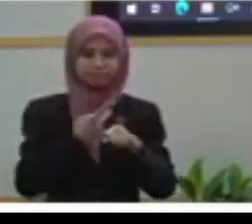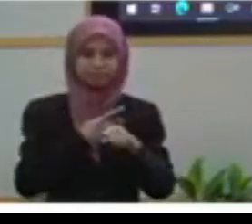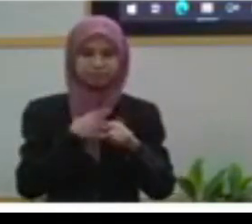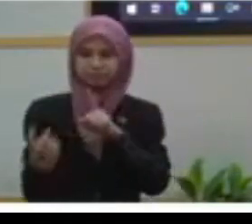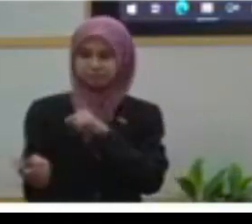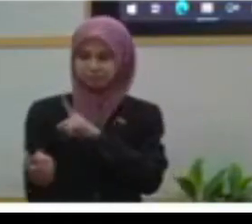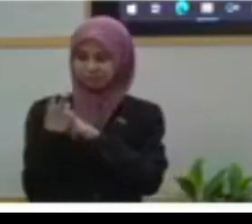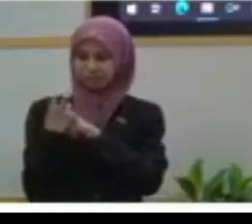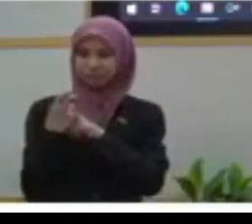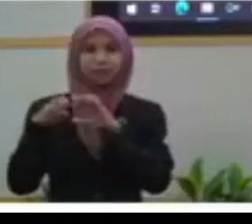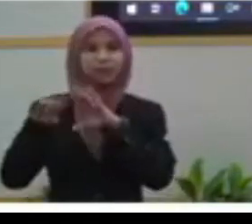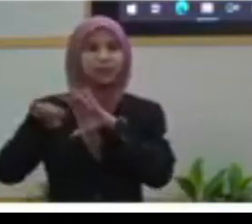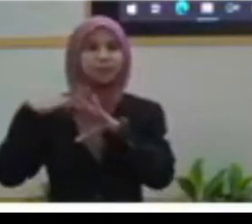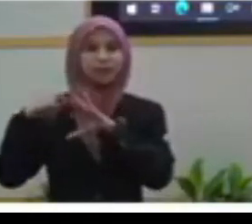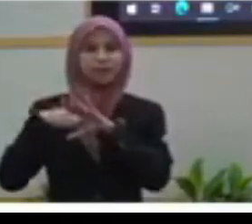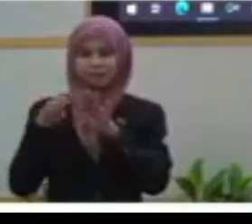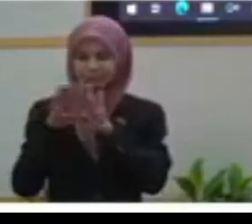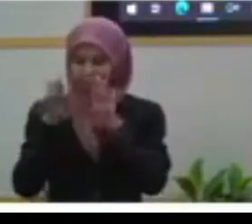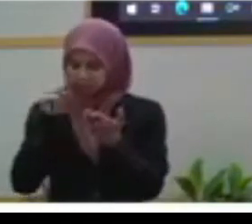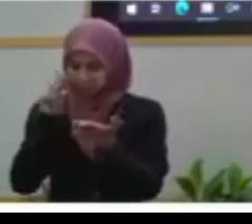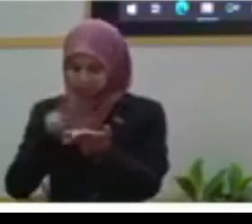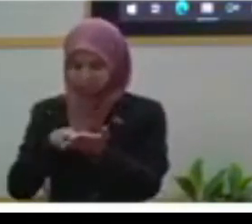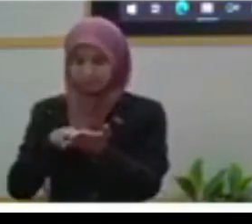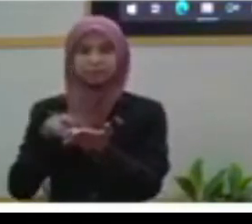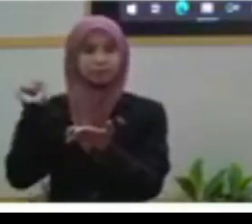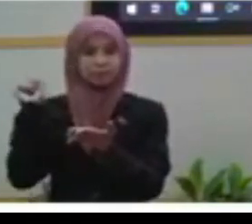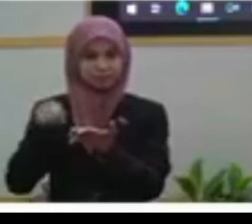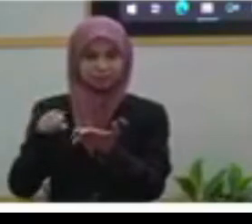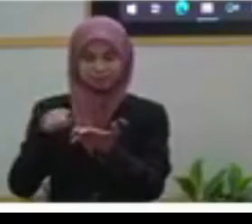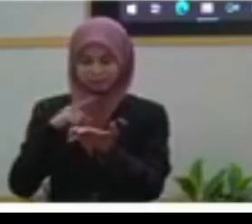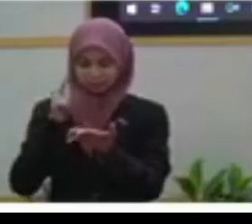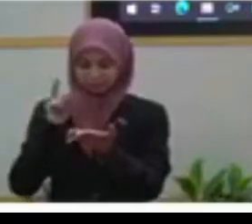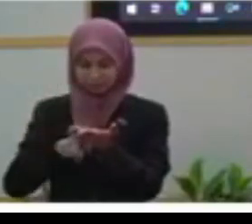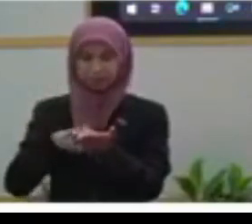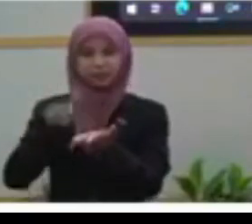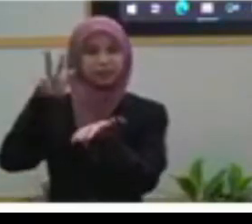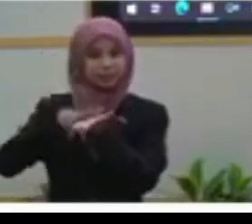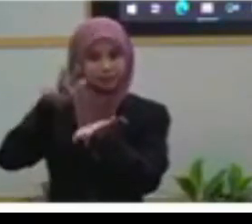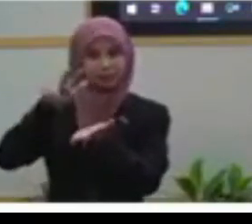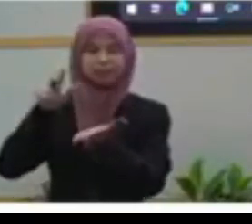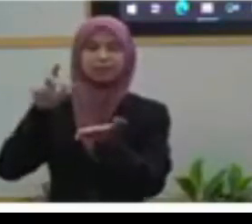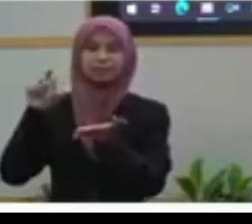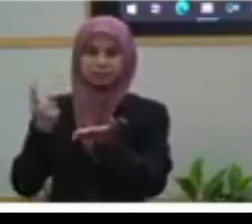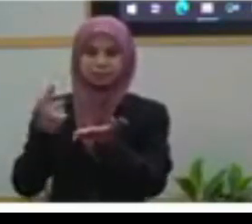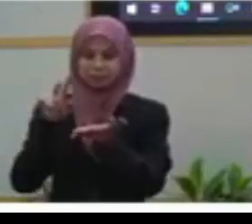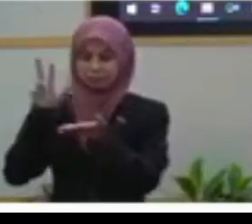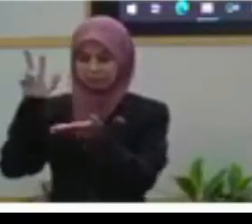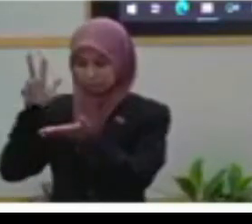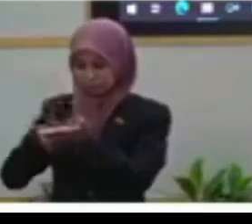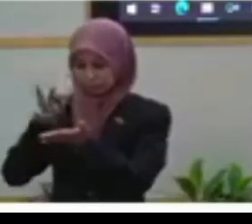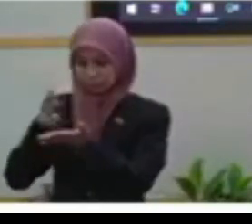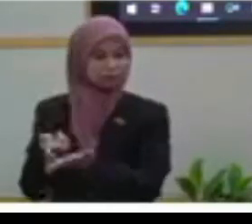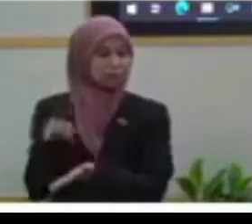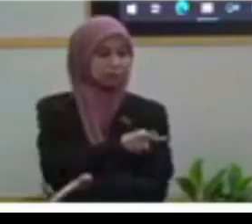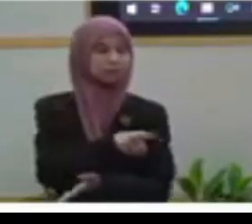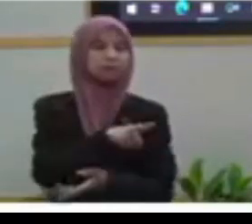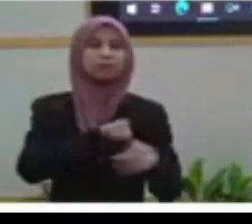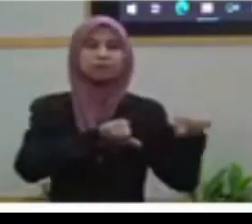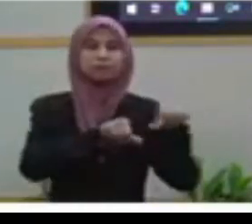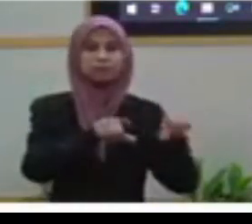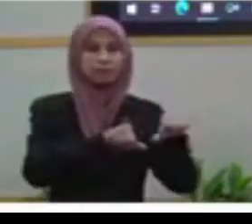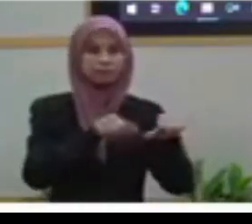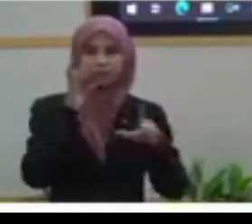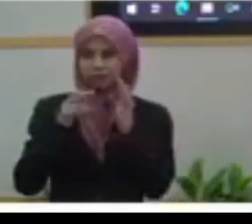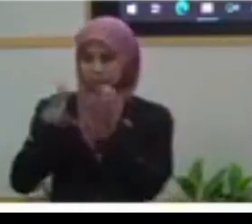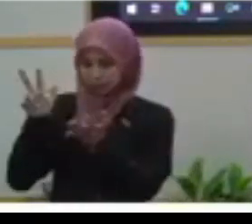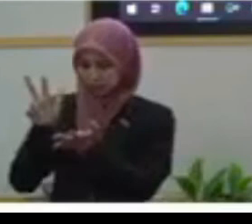notification akan dihantar kepada email. Dan buka email, tulis, klik sahkan. Baru sini dia activate. Kalau tak sahkan